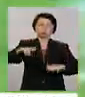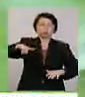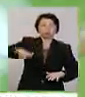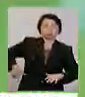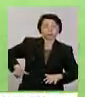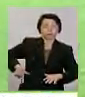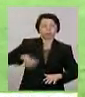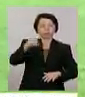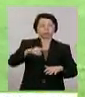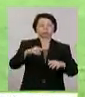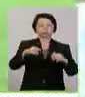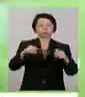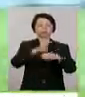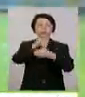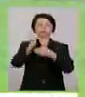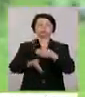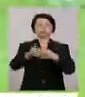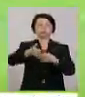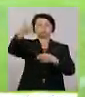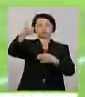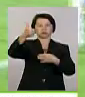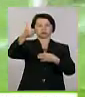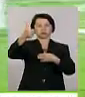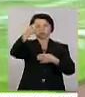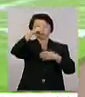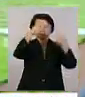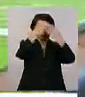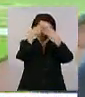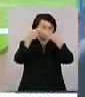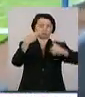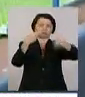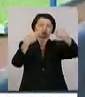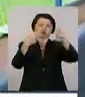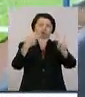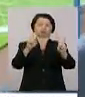sudah terlambat untuk perlawanan tamat dengan kemenangan buat Arab Saudi.